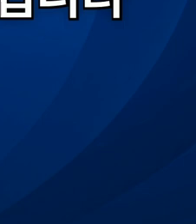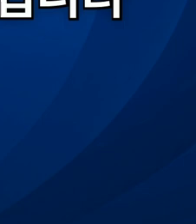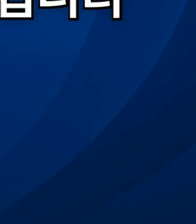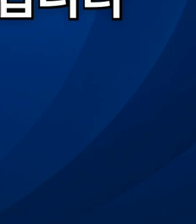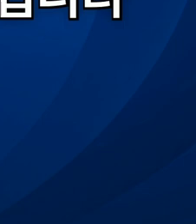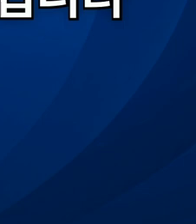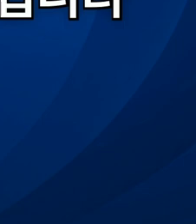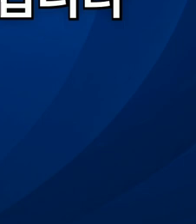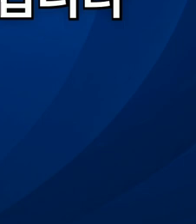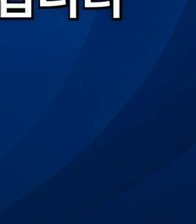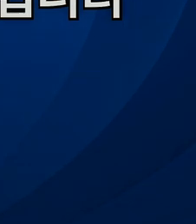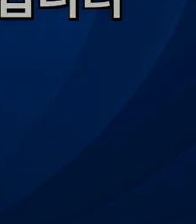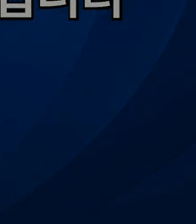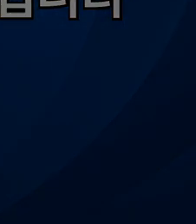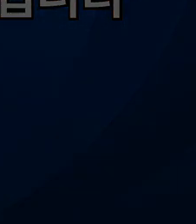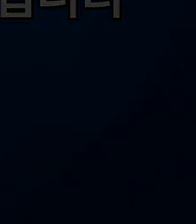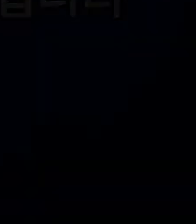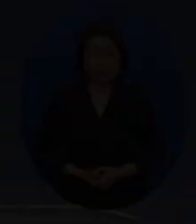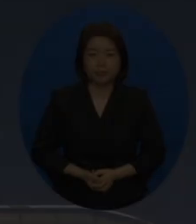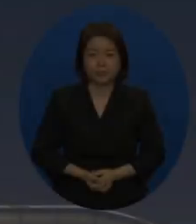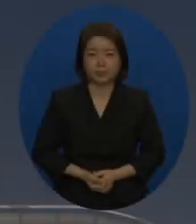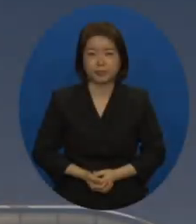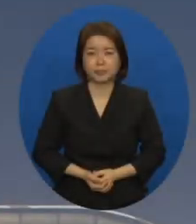하고 관히 말할 것입니다.